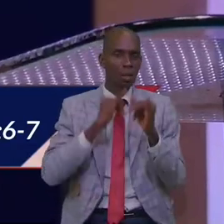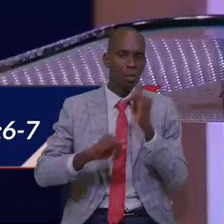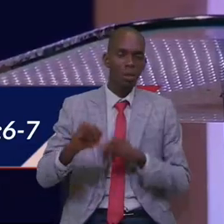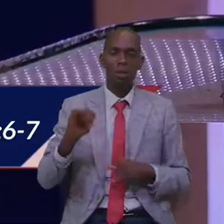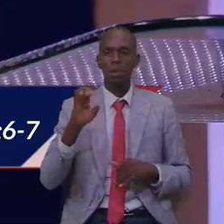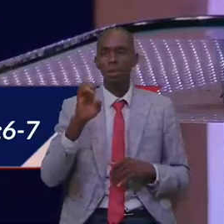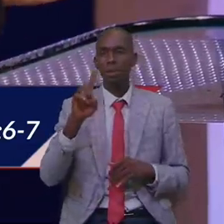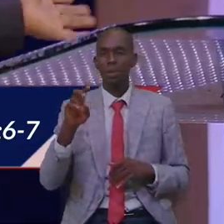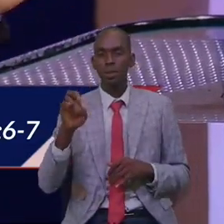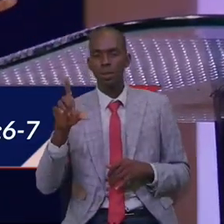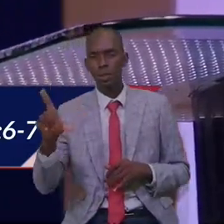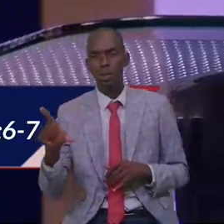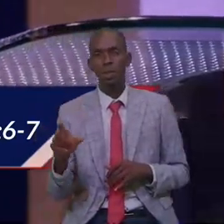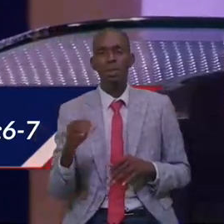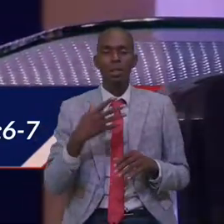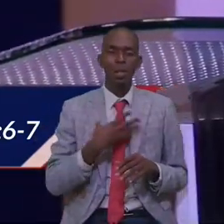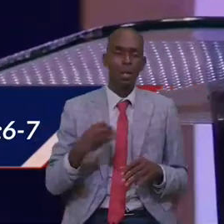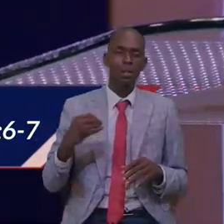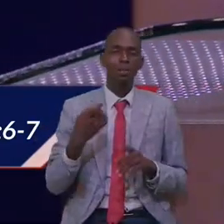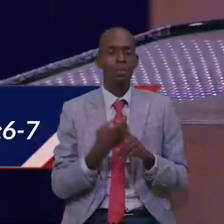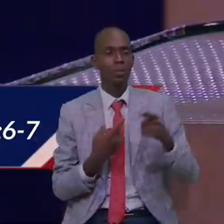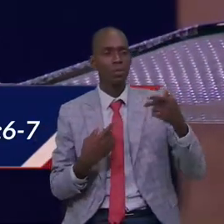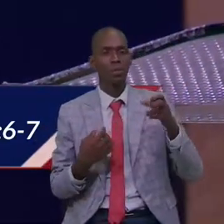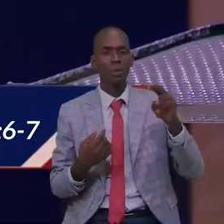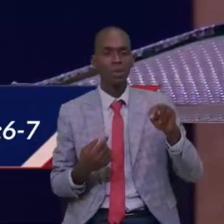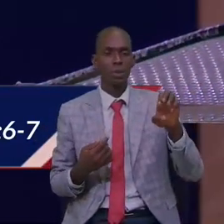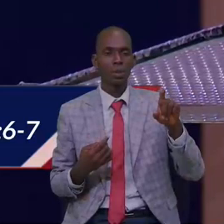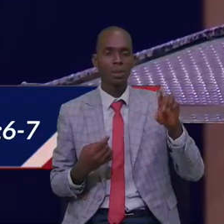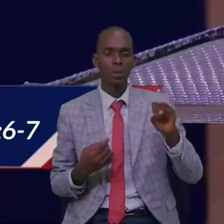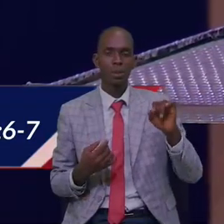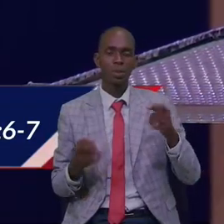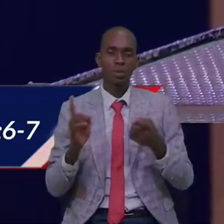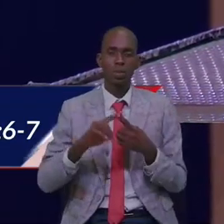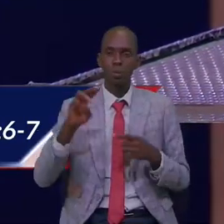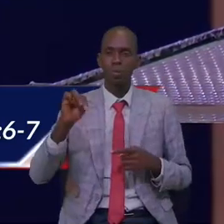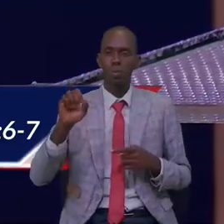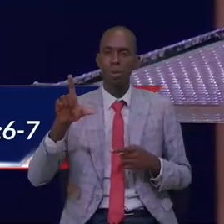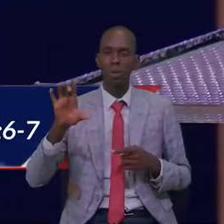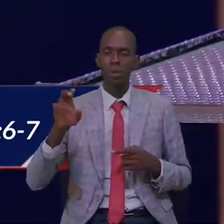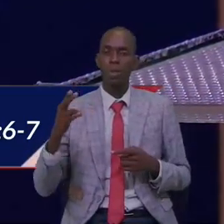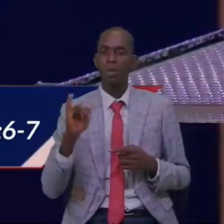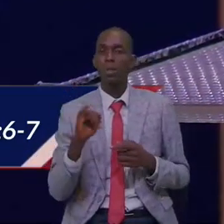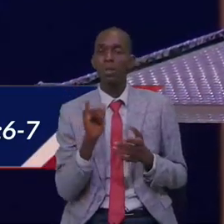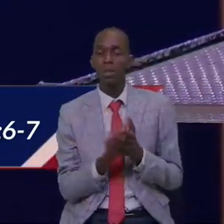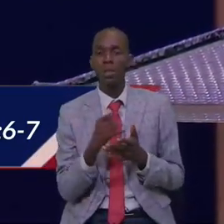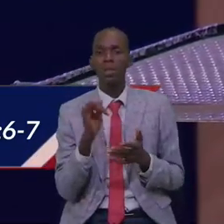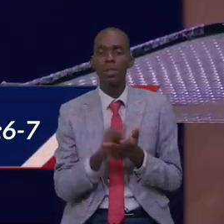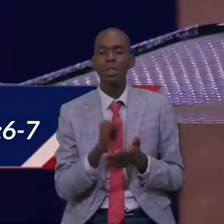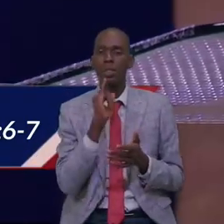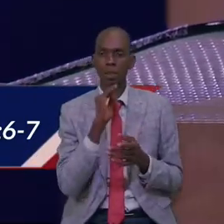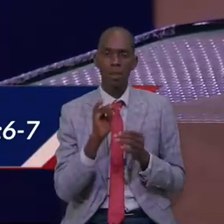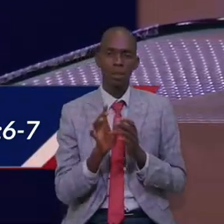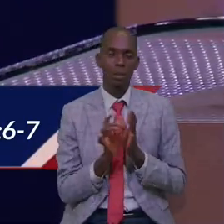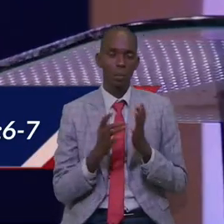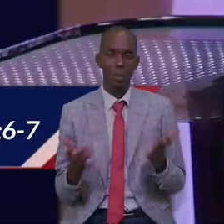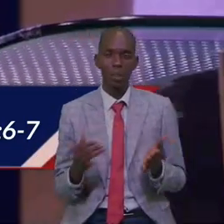Osée, les prophètes de l'Ancien Testament, de la Genèse à Malachie, et dit c'est l'Écriture, c'est l'Écriture.